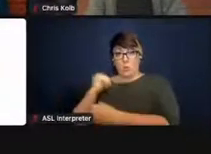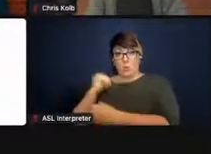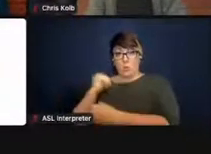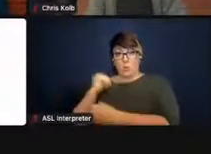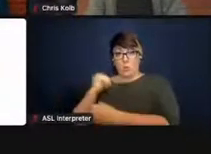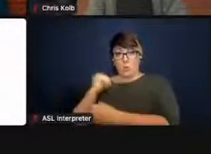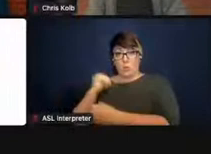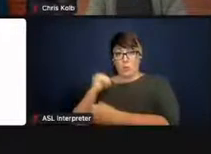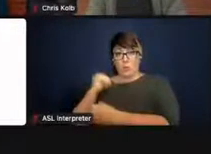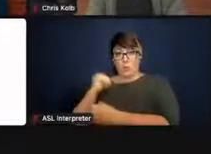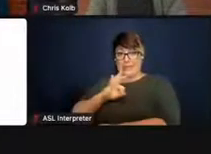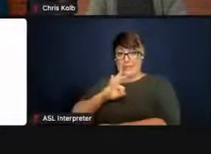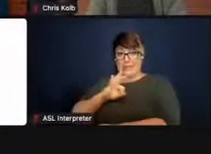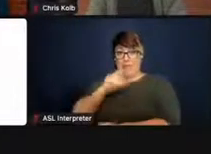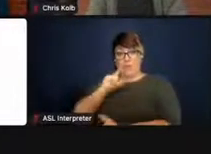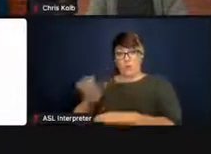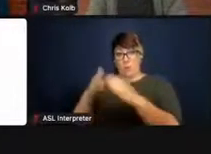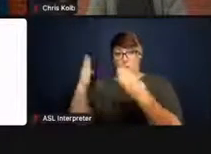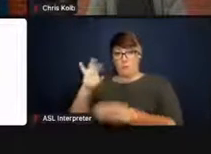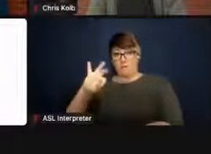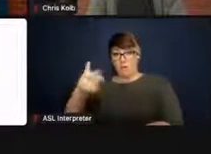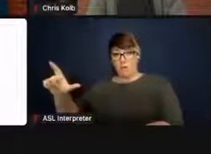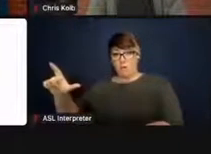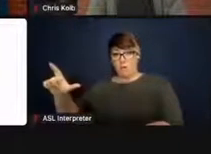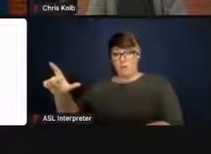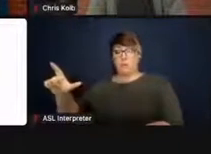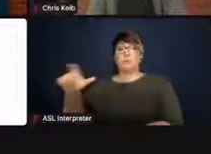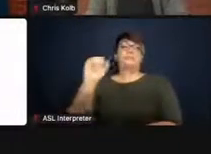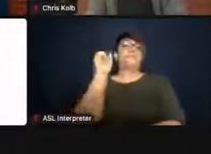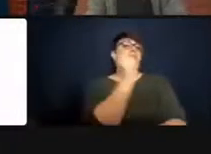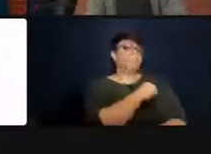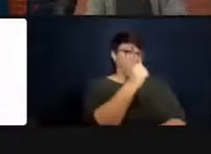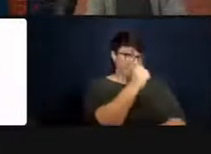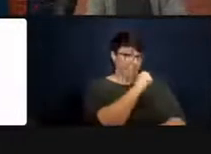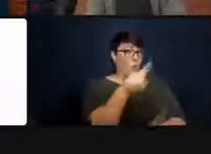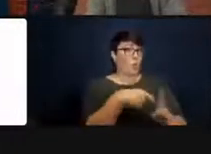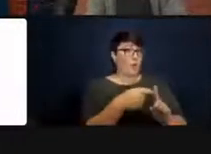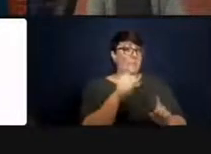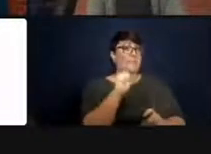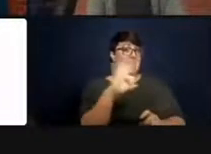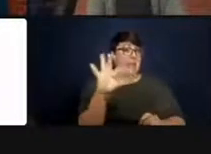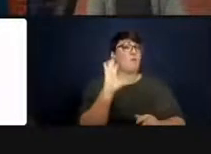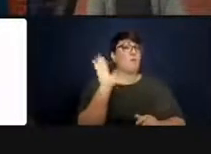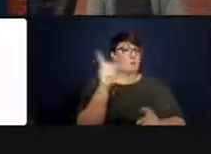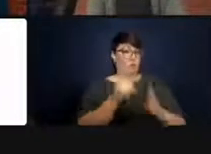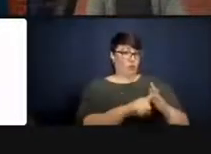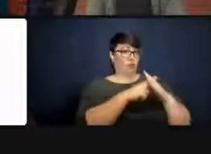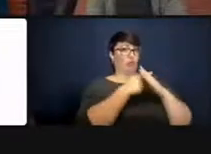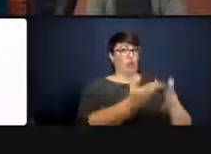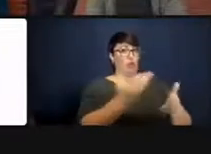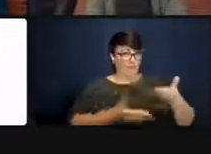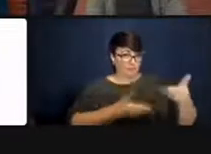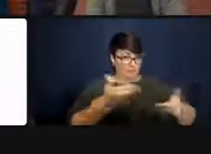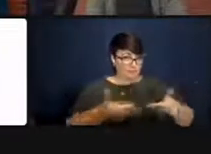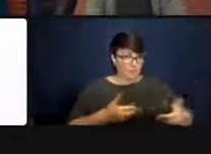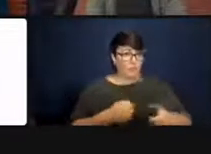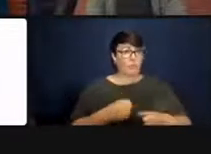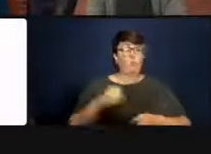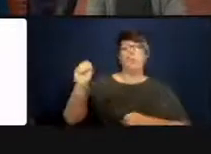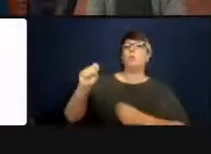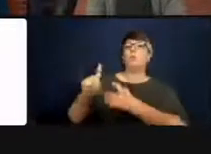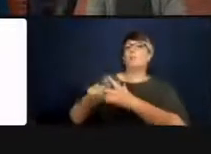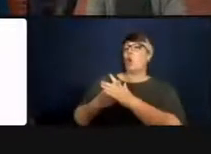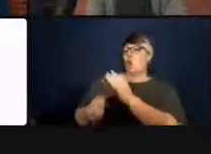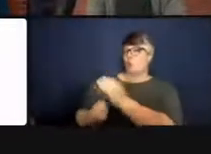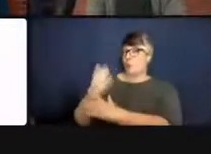Je, una uhakika ya kuwa kufikia mwisho wa mwaka tutakuwa na wafanyakazi wa